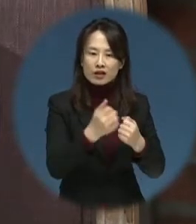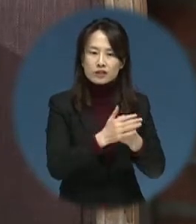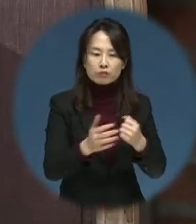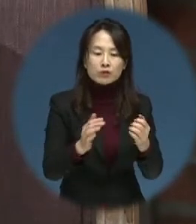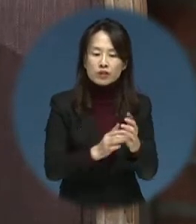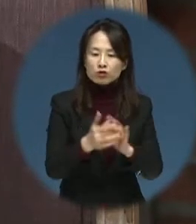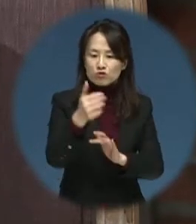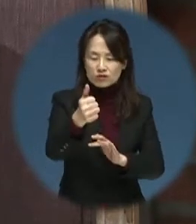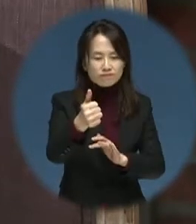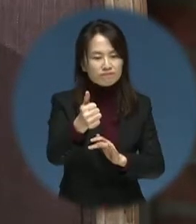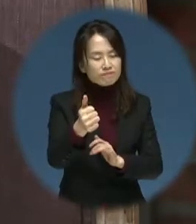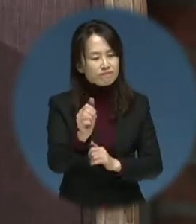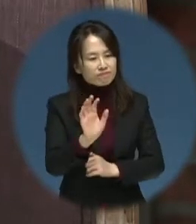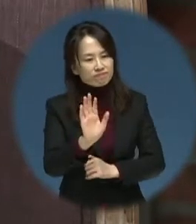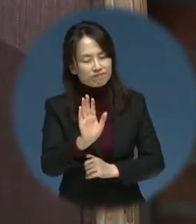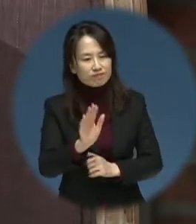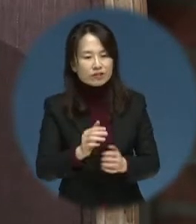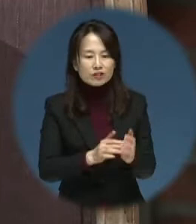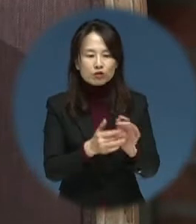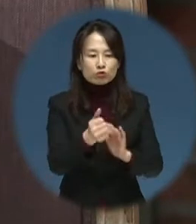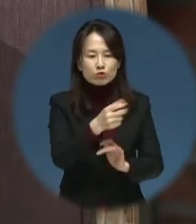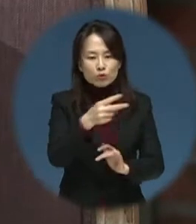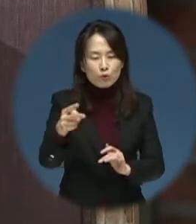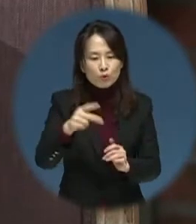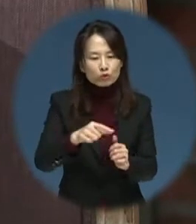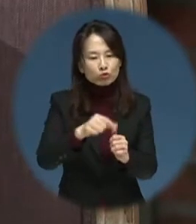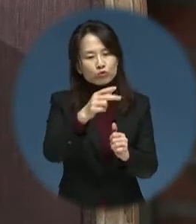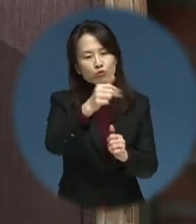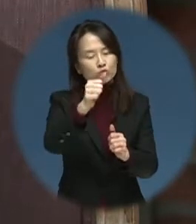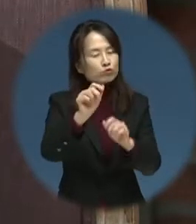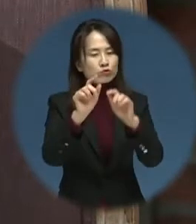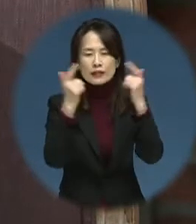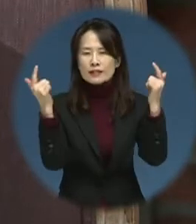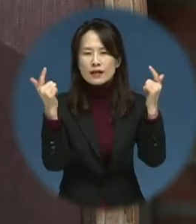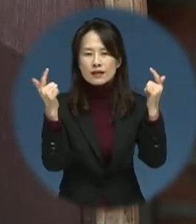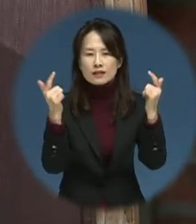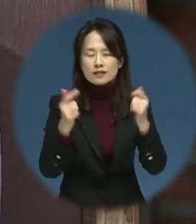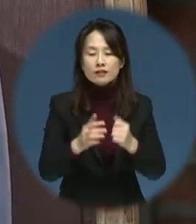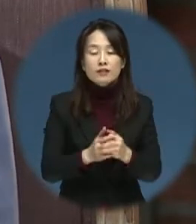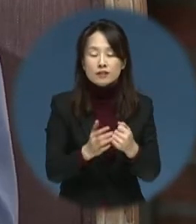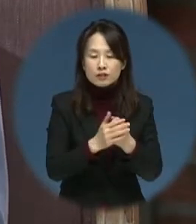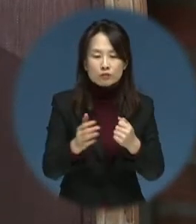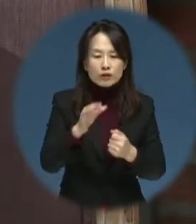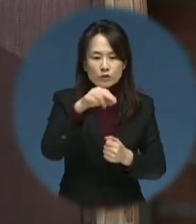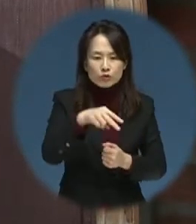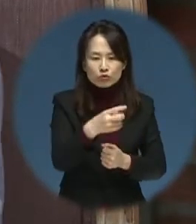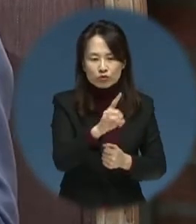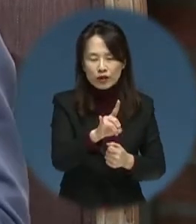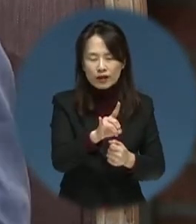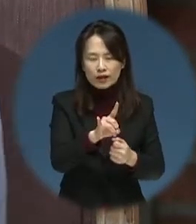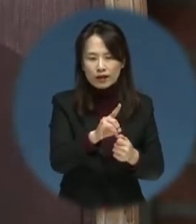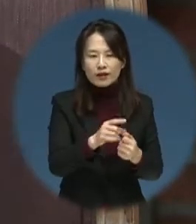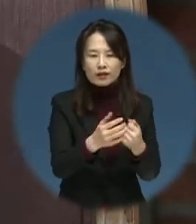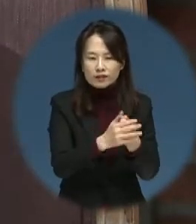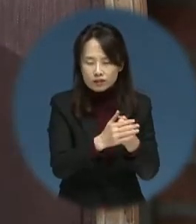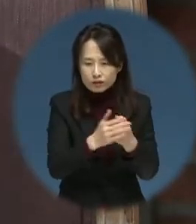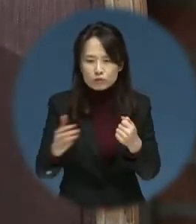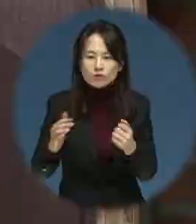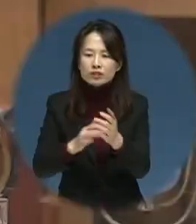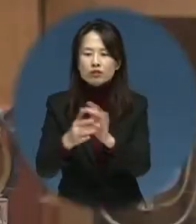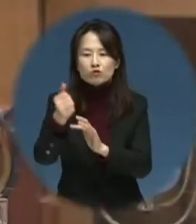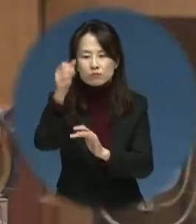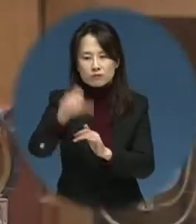자기 기득권을 침해했으니까. 그래서 골고다 언덕에서 십자가 처형을 유발해서 사실 유대와 기독교는 갈라서게